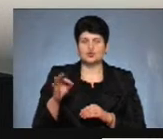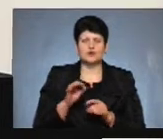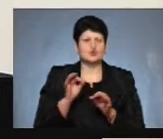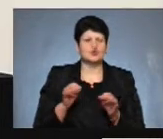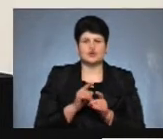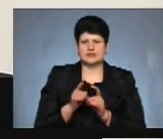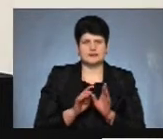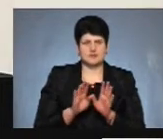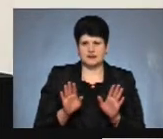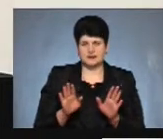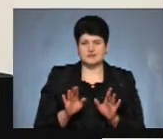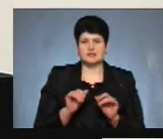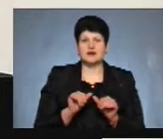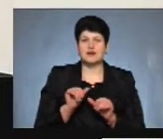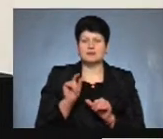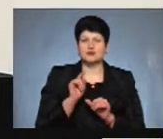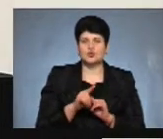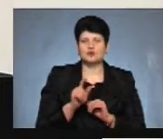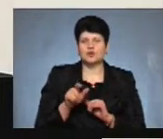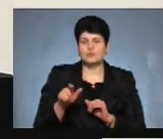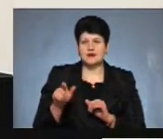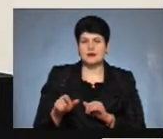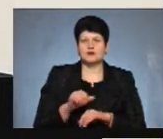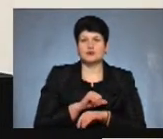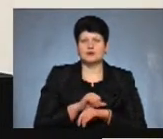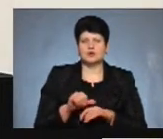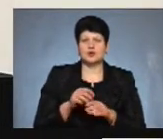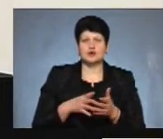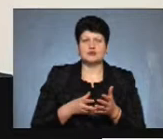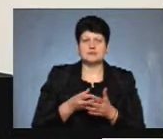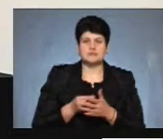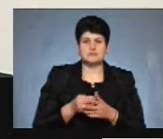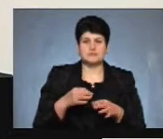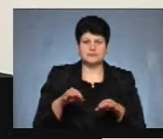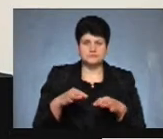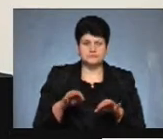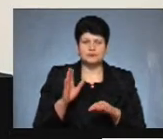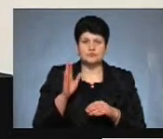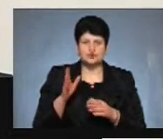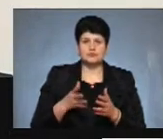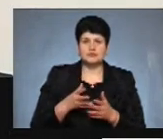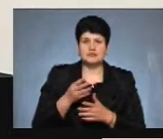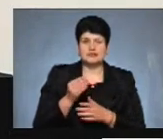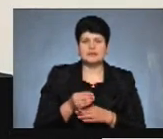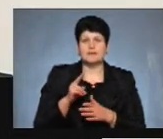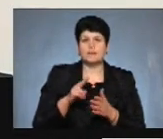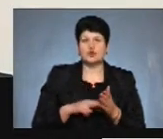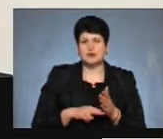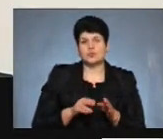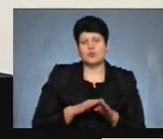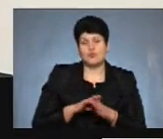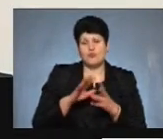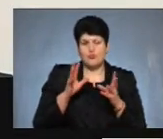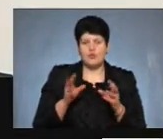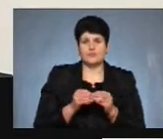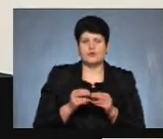зміниться, окрім того, що просто громадяни при розмитненні транспортних засобів будуть сплачувати акцизний податок у повному обсязі,